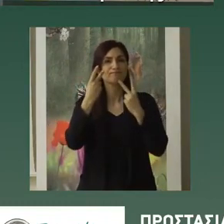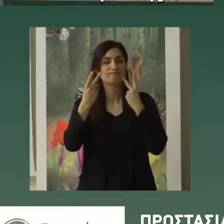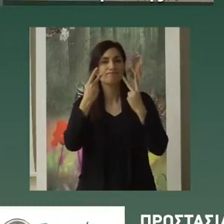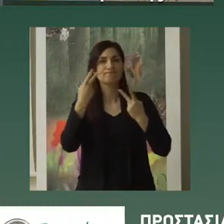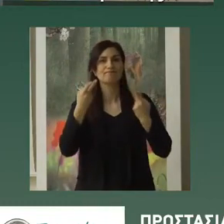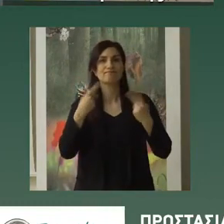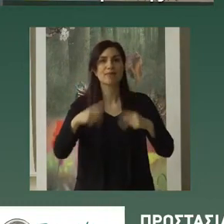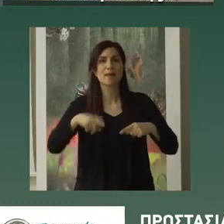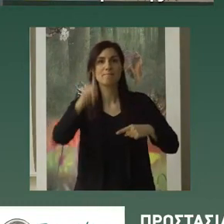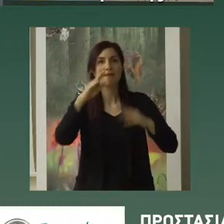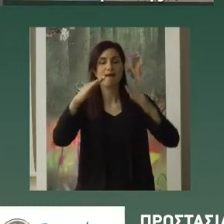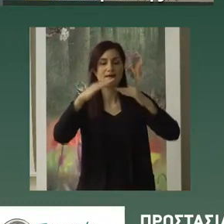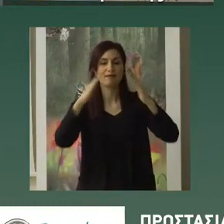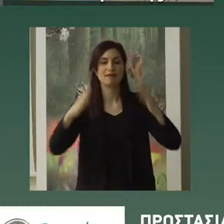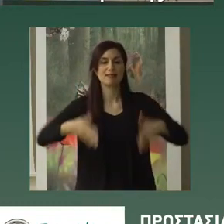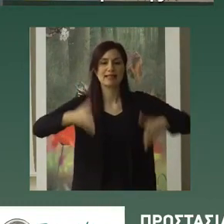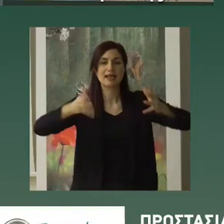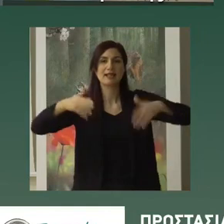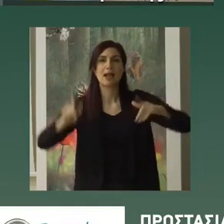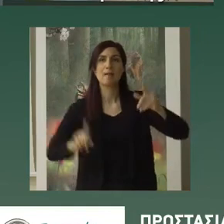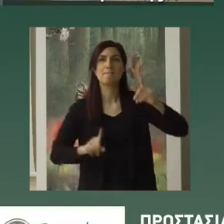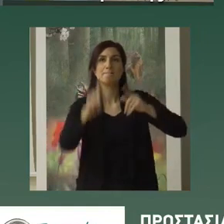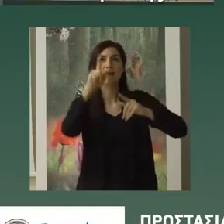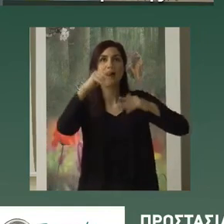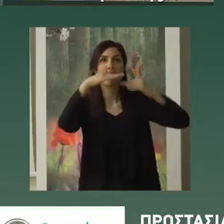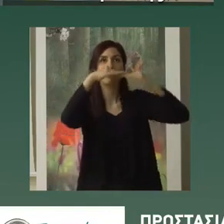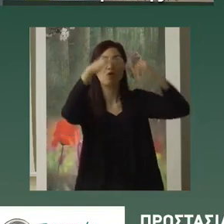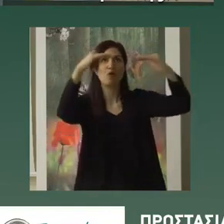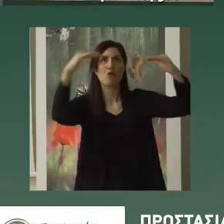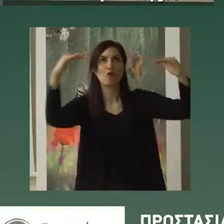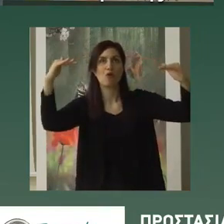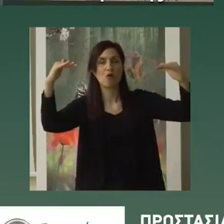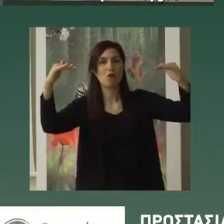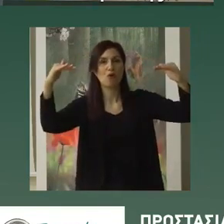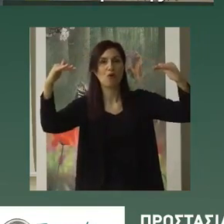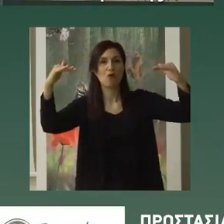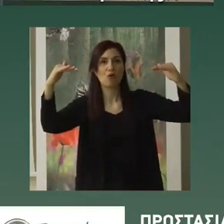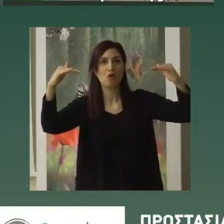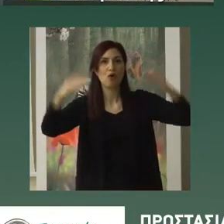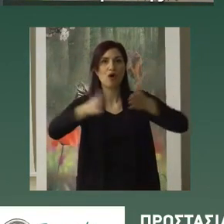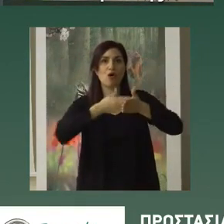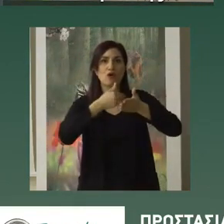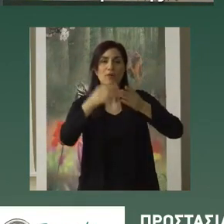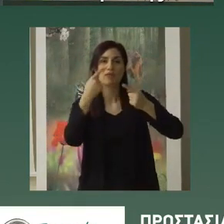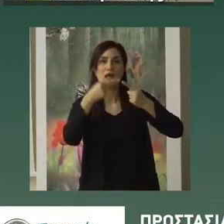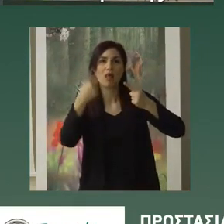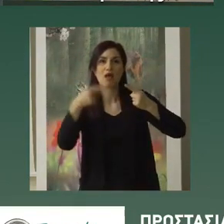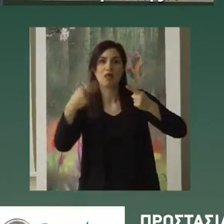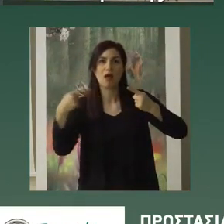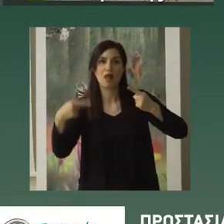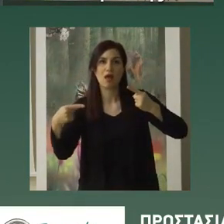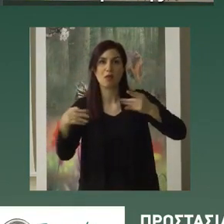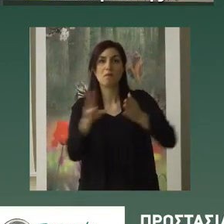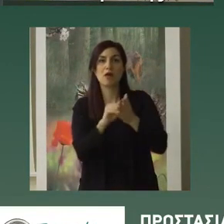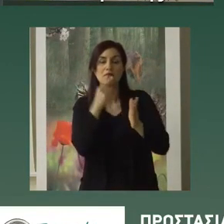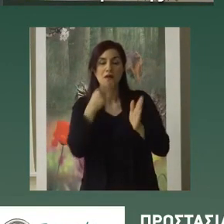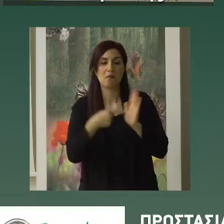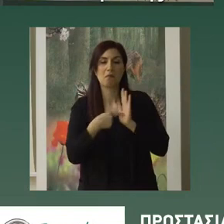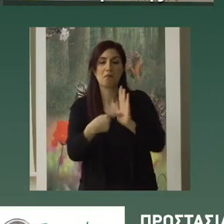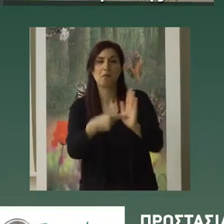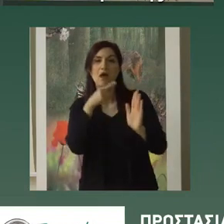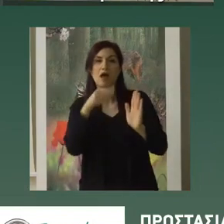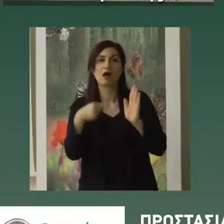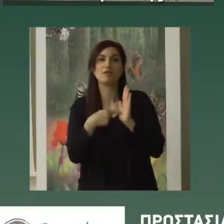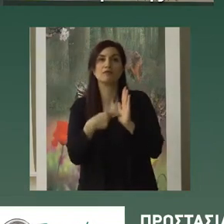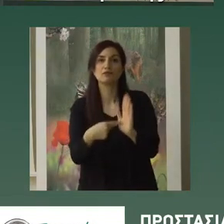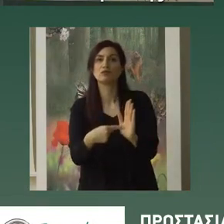ακτινογραφηθεί και χωροθετηθεί και έχουν διαφορετικά χρώματα. Όταν επιλέγεις μια από αυτές τις οροφές, όπως για παράδειγμα αυτή, αυτομάτως σου